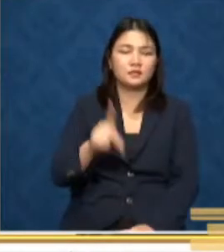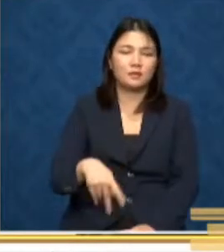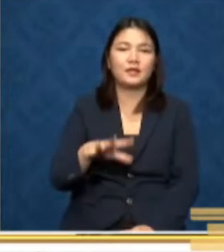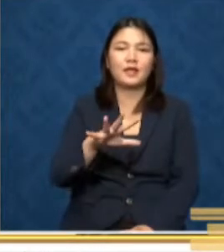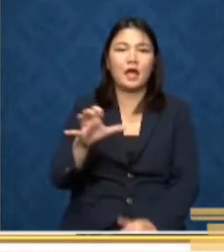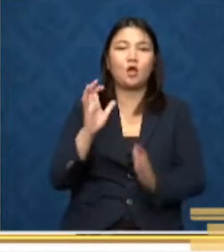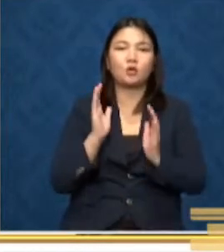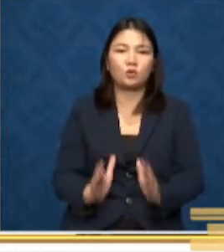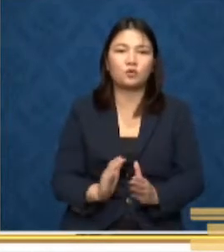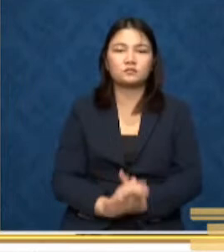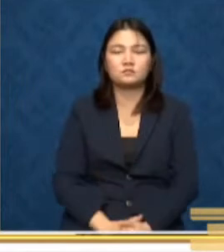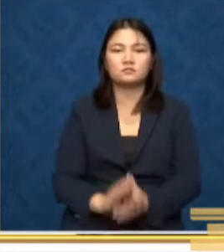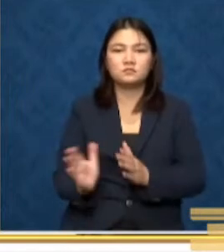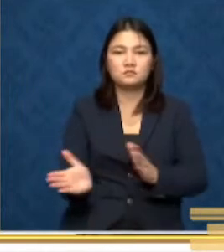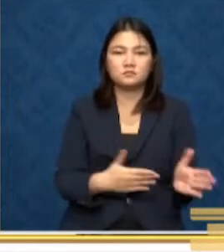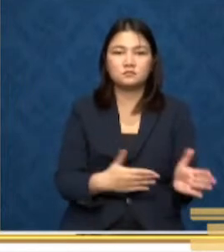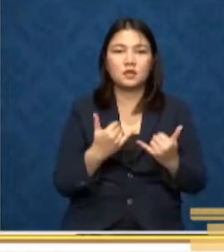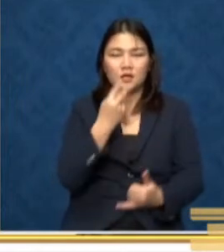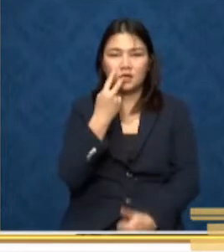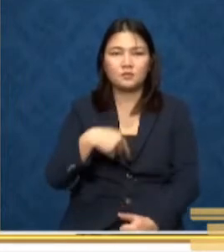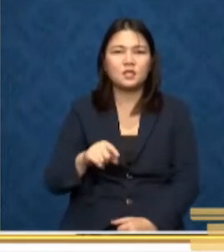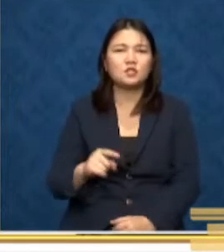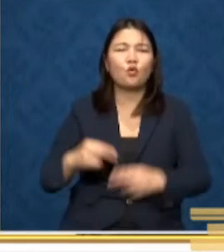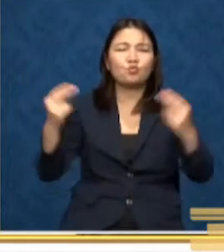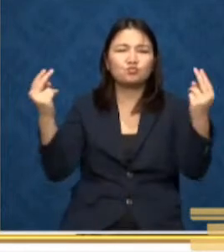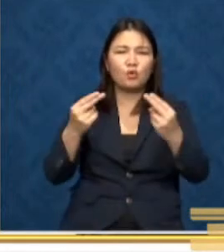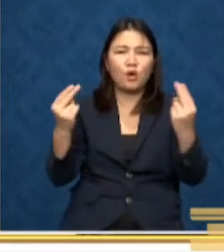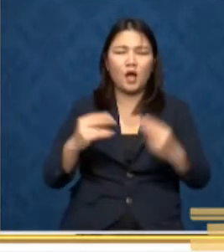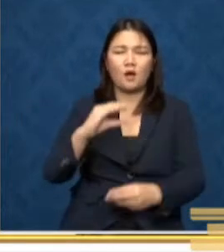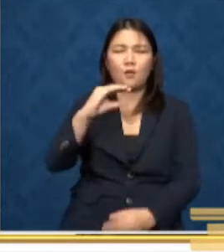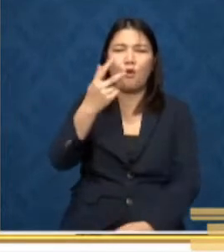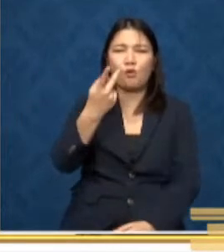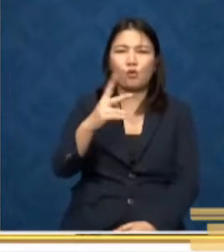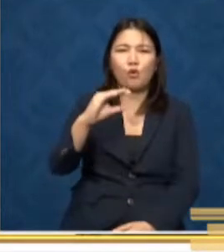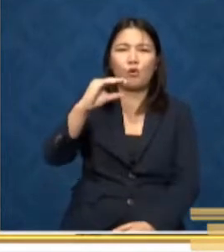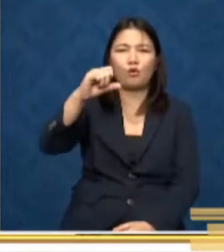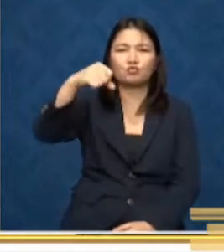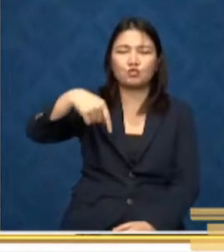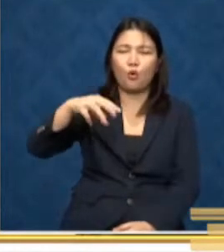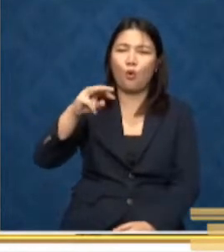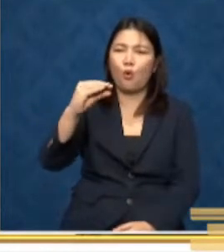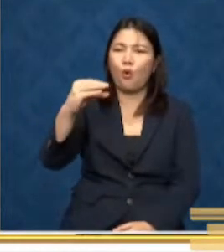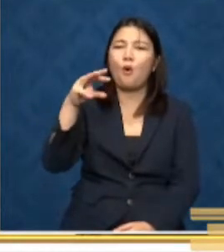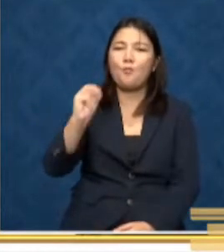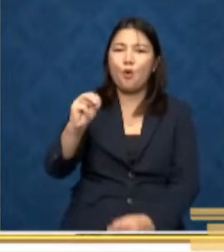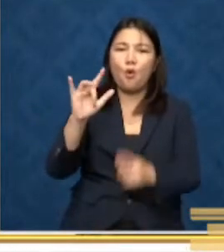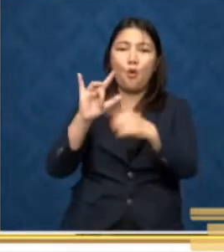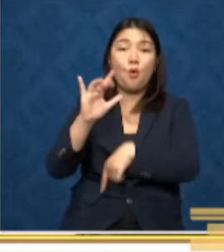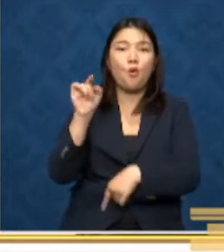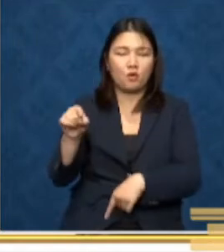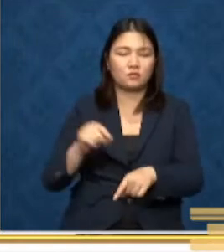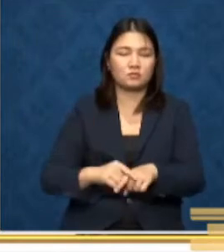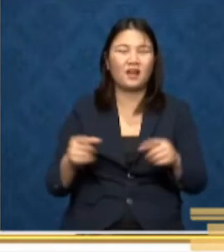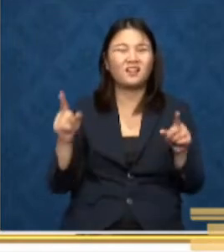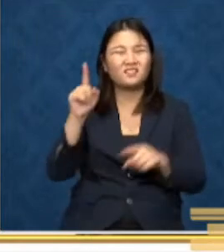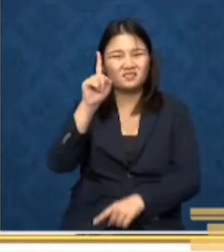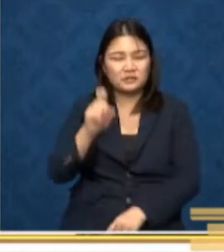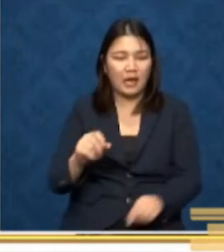รายค่ะท่านและสงครามโคโซโวนะคะซึ่งมีตัวเลขที่ผู้สูญเสียที่ใกล้เคียงกับของไทยนะคะ